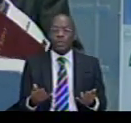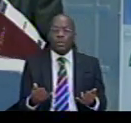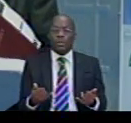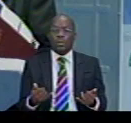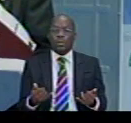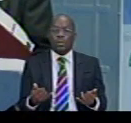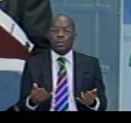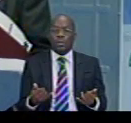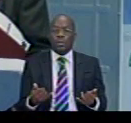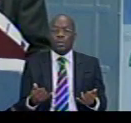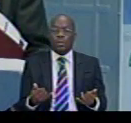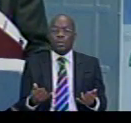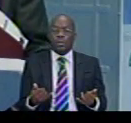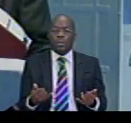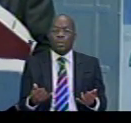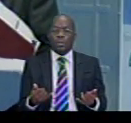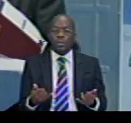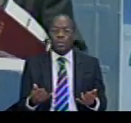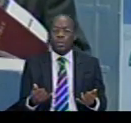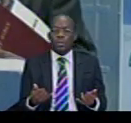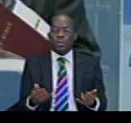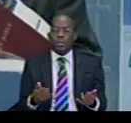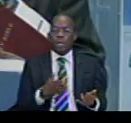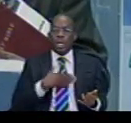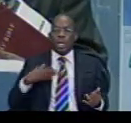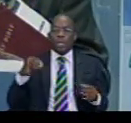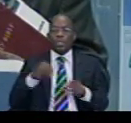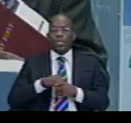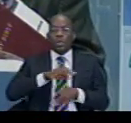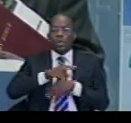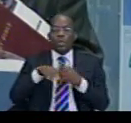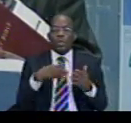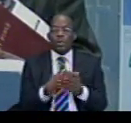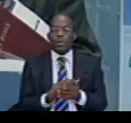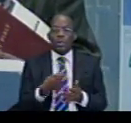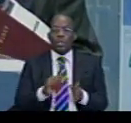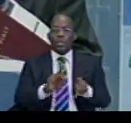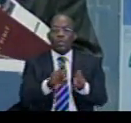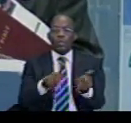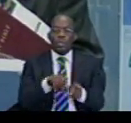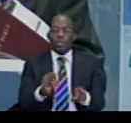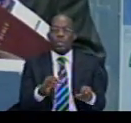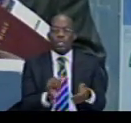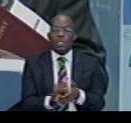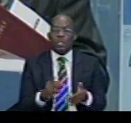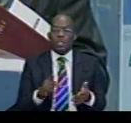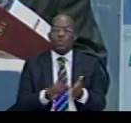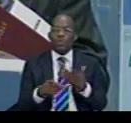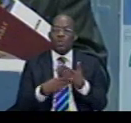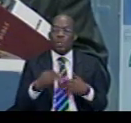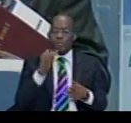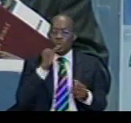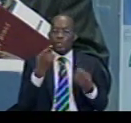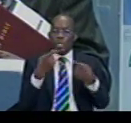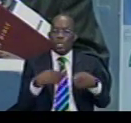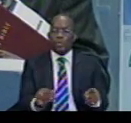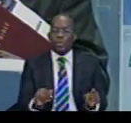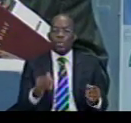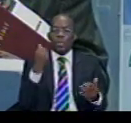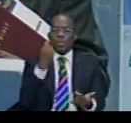la croisade se fait. And in all the places that the crusade is going on. Amen. Amen.